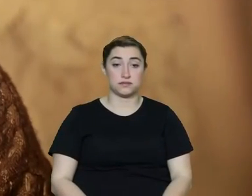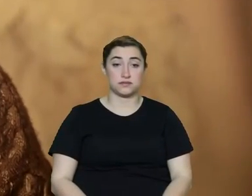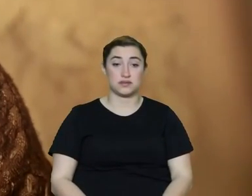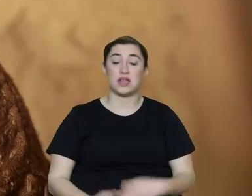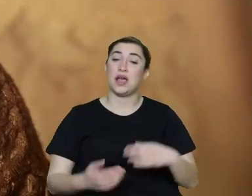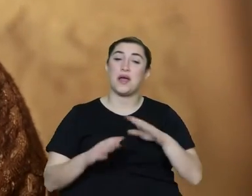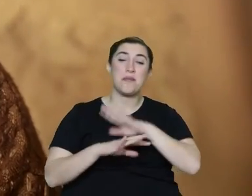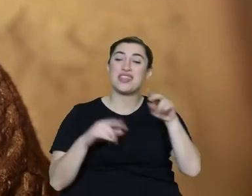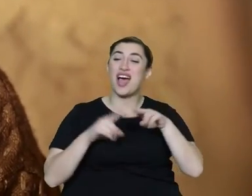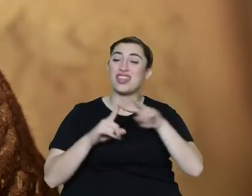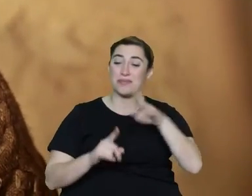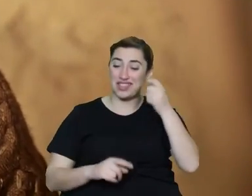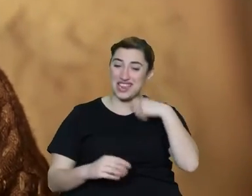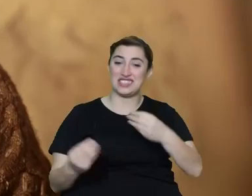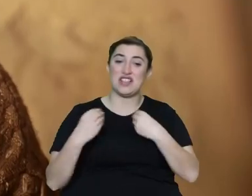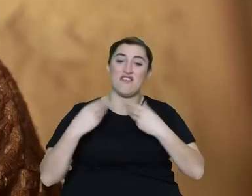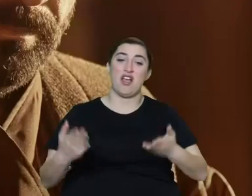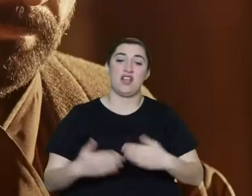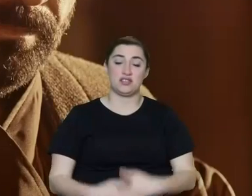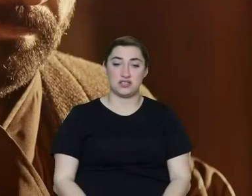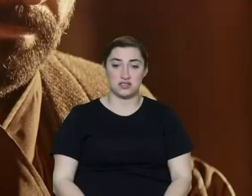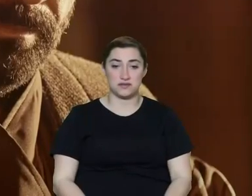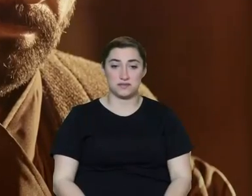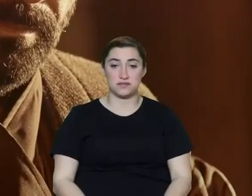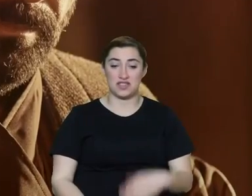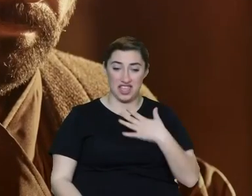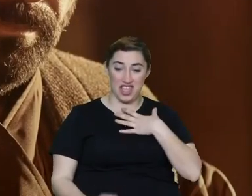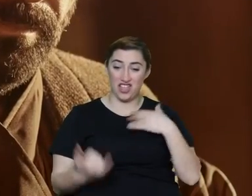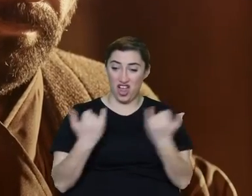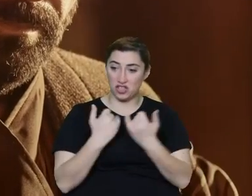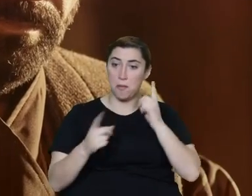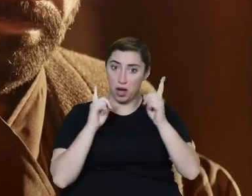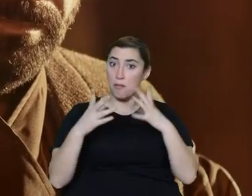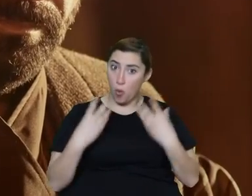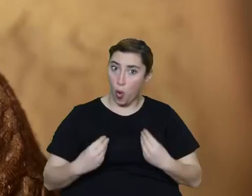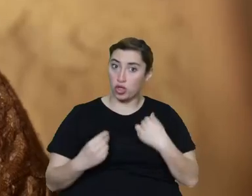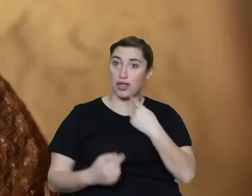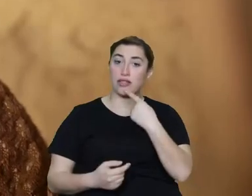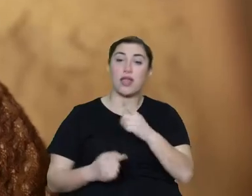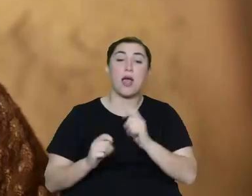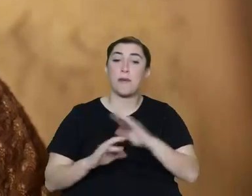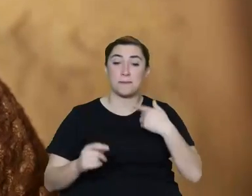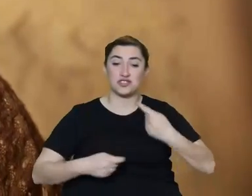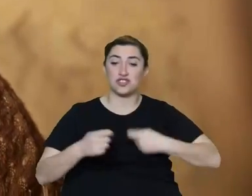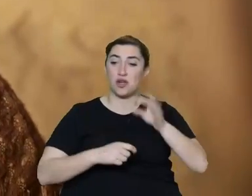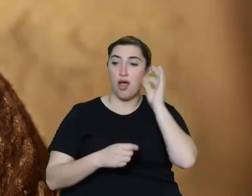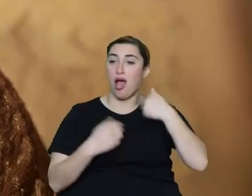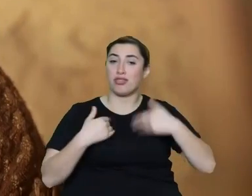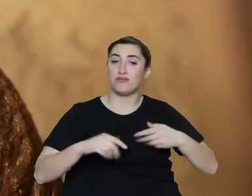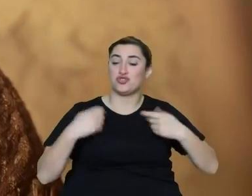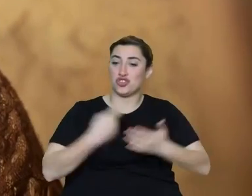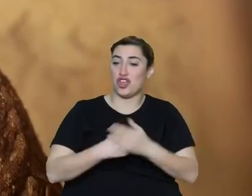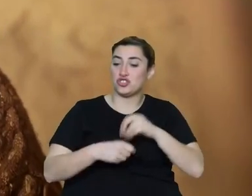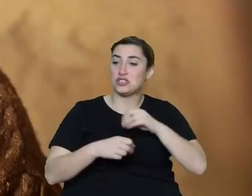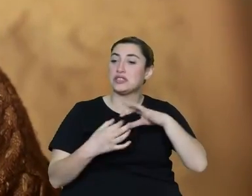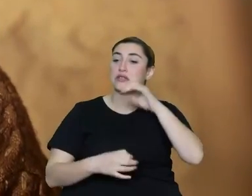Bir Nallı Han'a rezil etmediği kalmıştı bizi Berduş'un. Öz kardeşiyle mahkemelik mi oldu dedirteyim? Esnafız biz bu çarşıda.